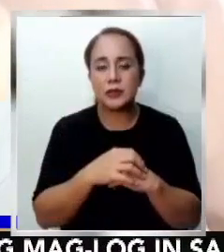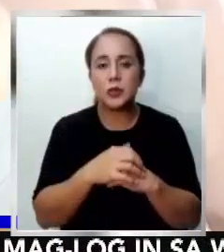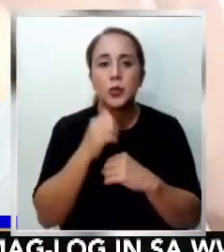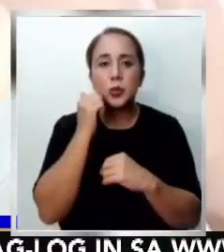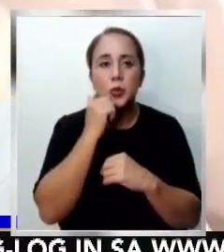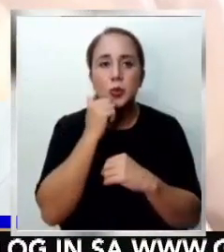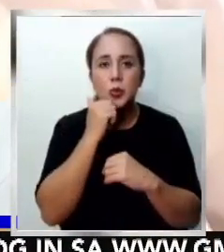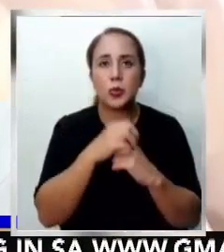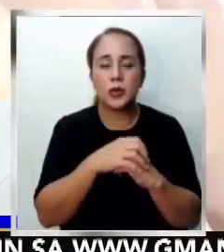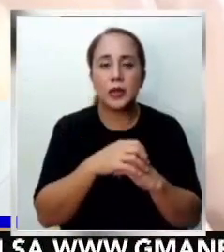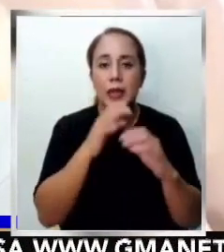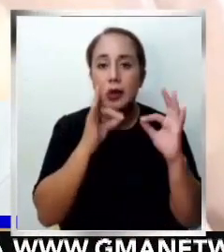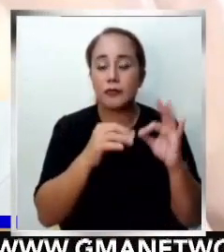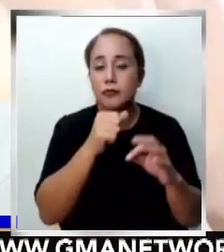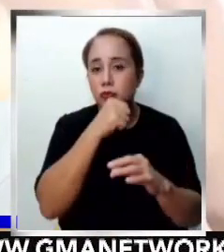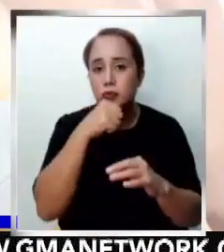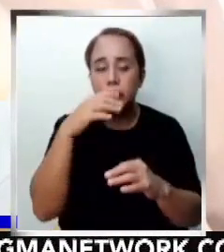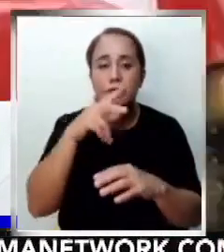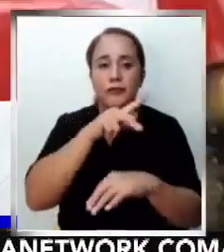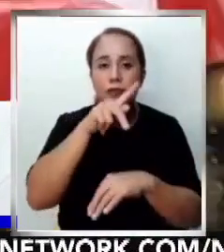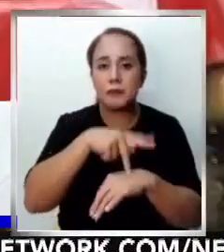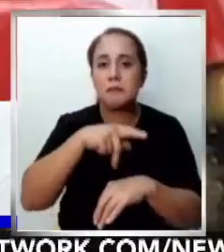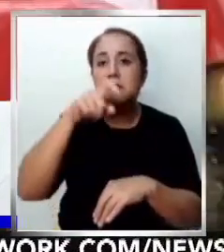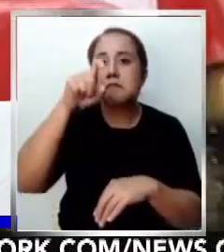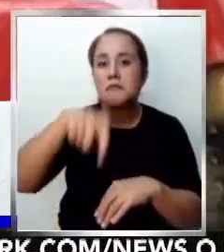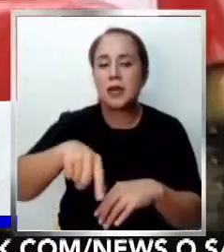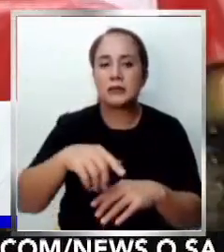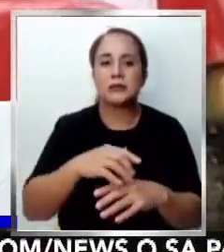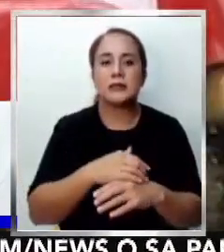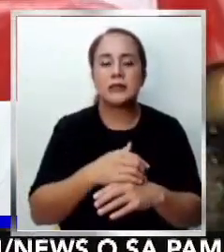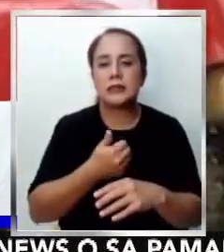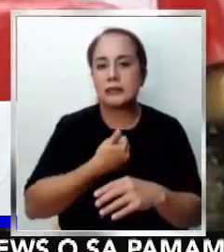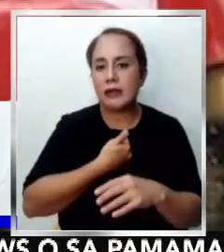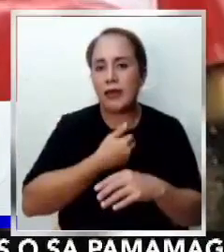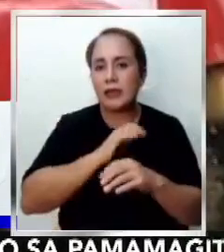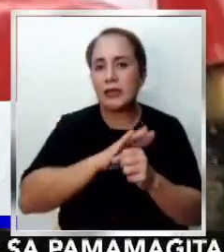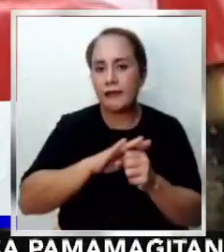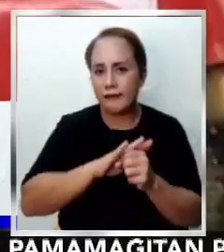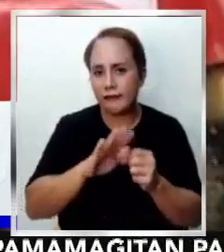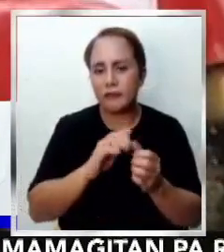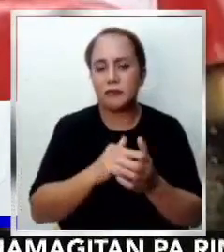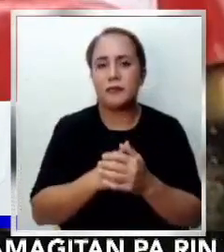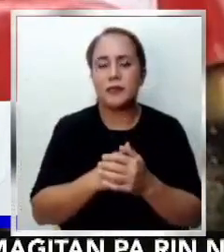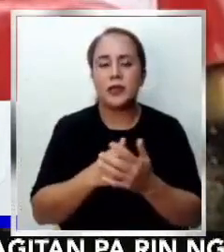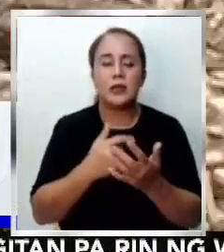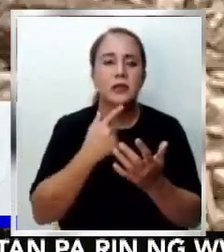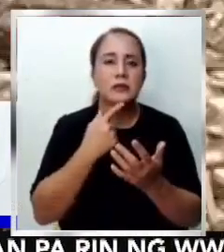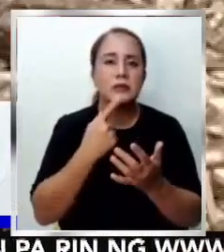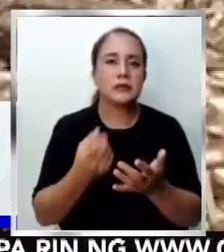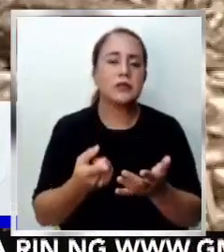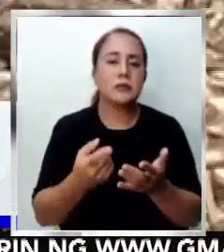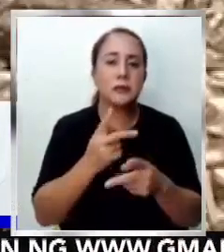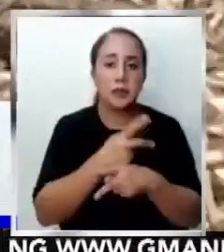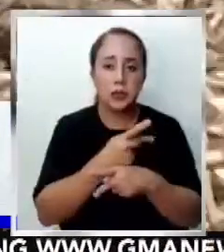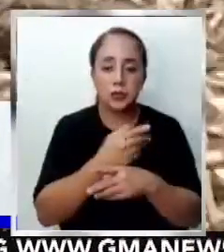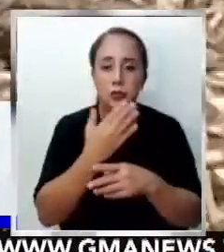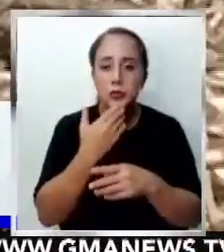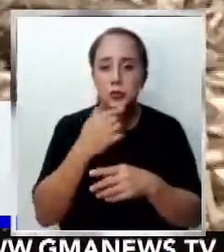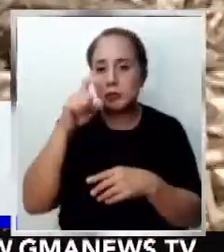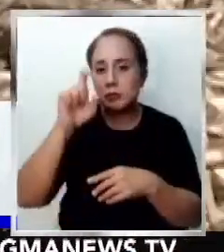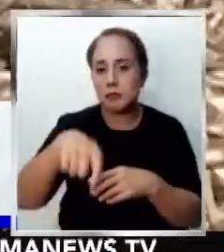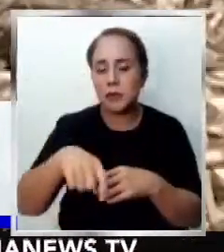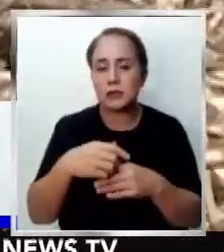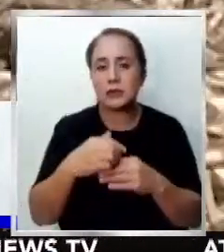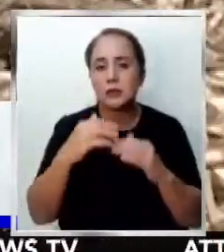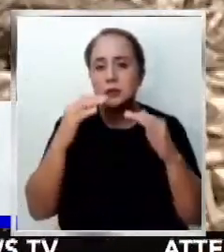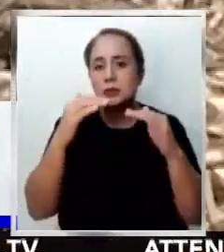to agriculture, the Philippines has to be self-sufficient. Dagdag pa ni Alba, para maayos ang produksyon ng asukal, kailangan din na maibaba ang